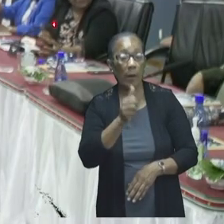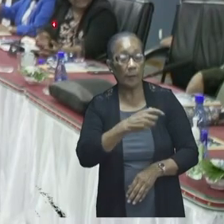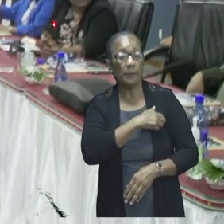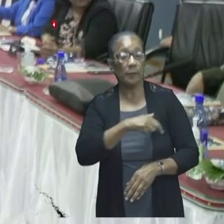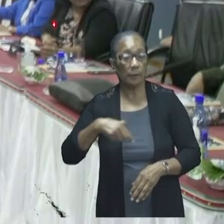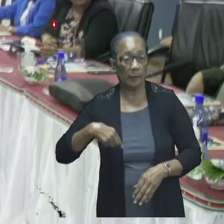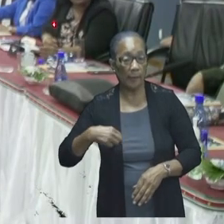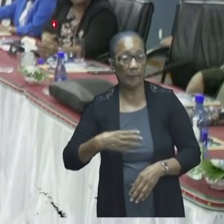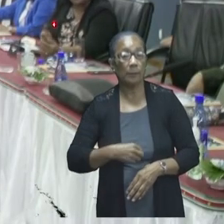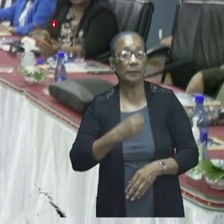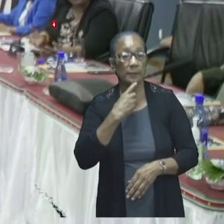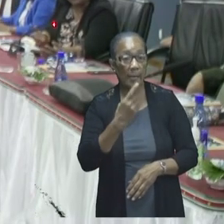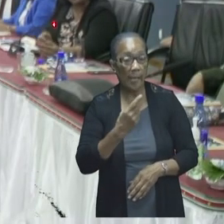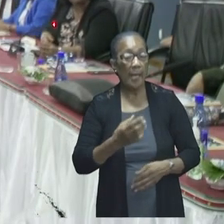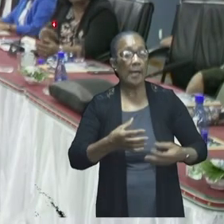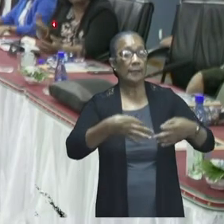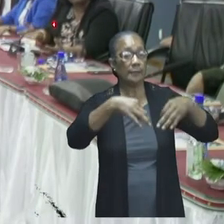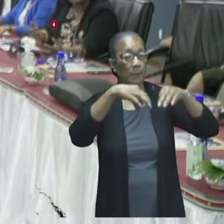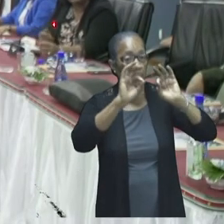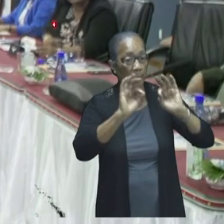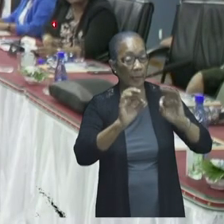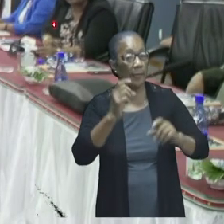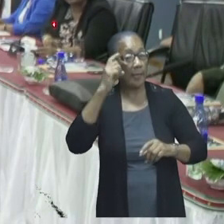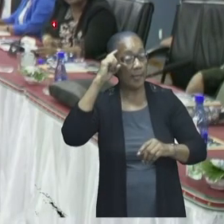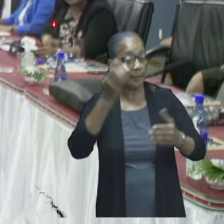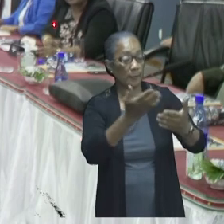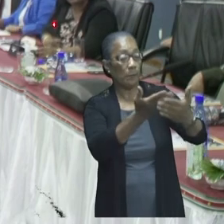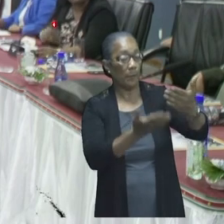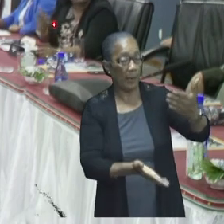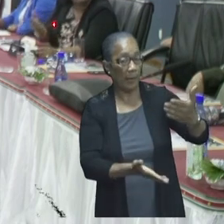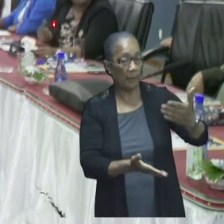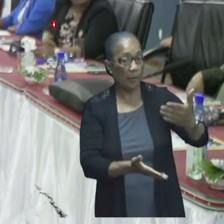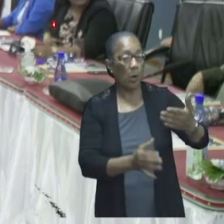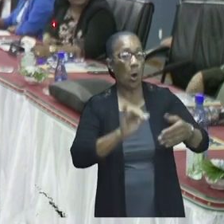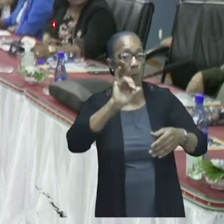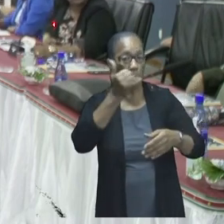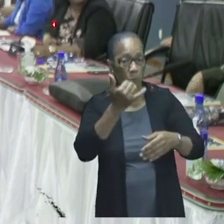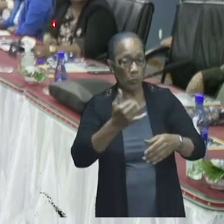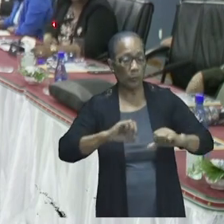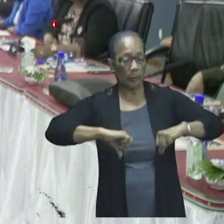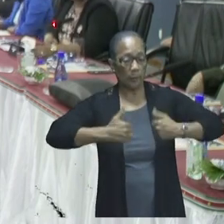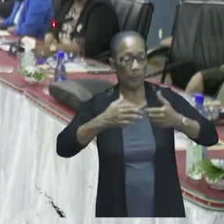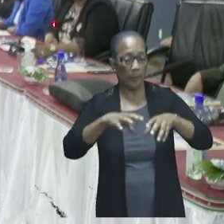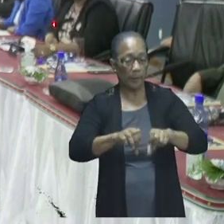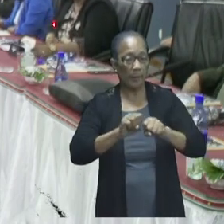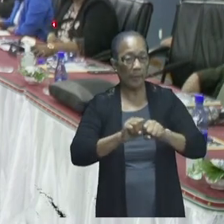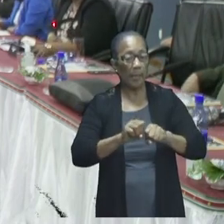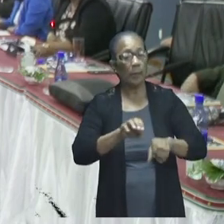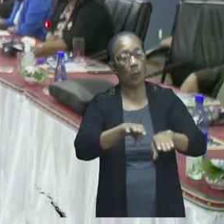beleidsplan een plan om dat allemaal op te pakken en op niveau te brengen